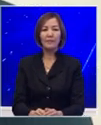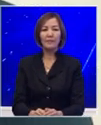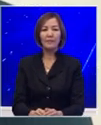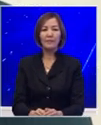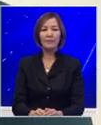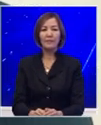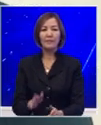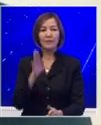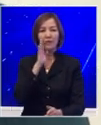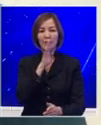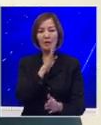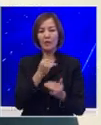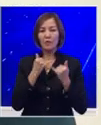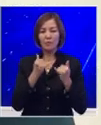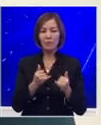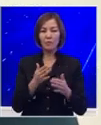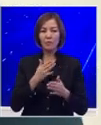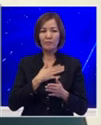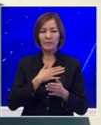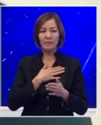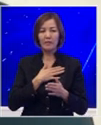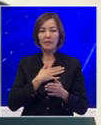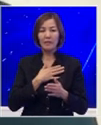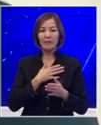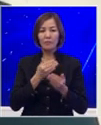Атау айтып тұрғандай, анаға құрмет болғаннан кейін біздің музейге